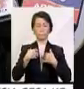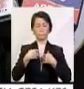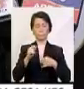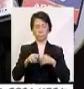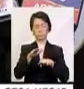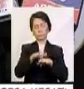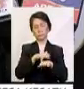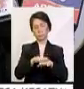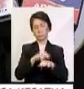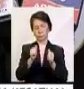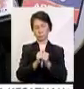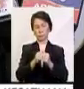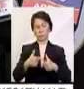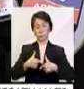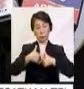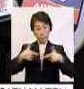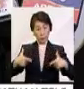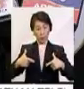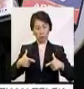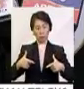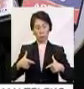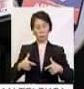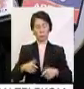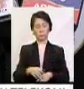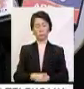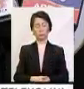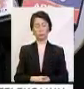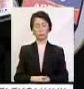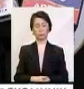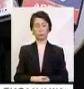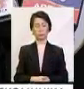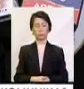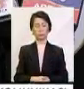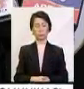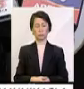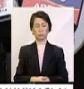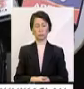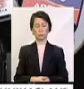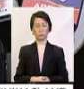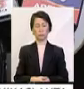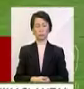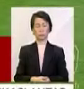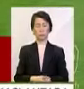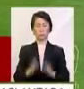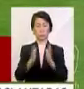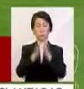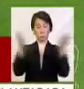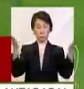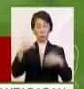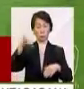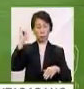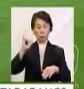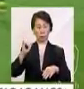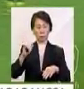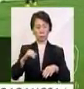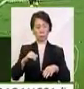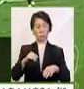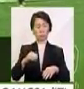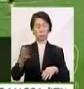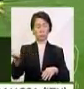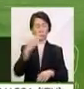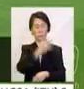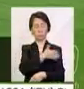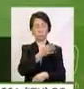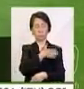Penonton dengan suasana penonton itu kan bukan main solo, kan, jadi motu pengadilan lah. Akhbar tempatan semalam menyiarkan bekas pengandai